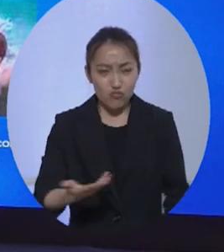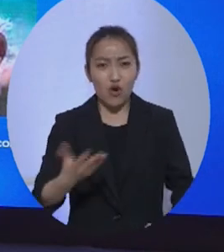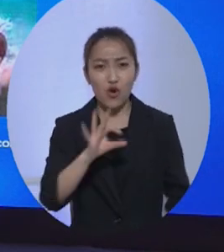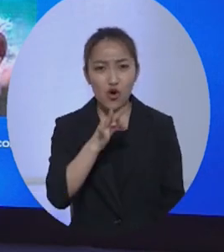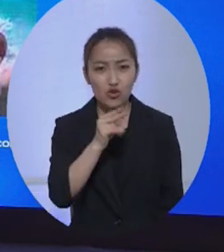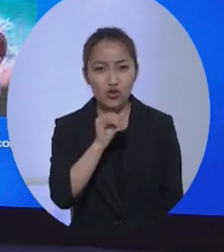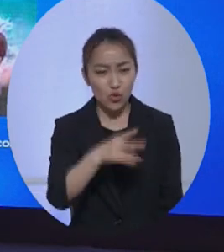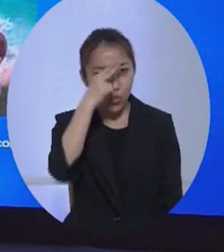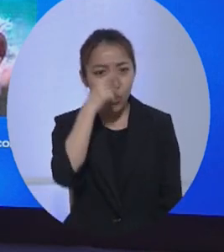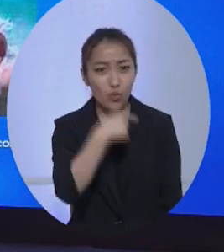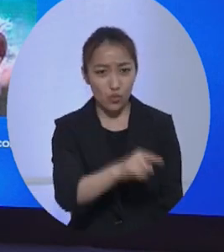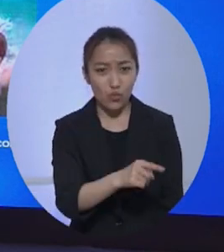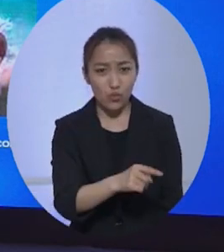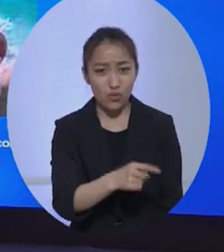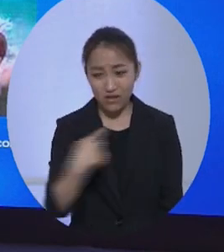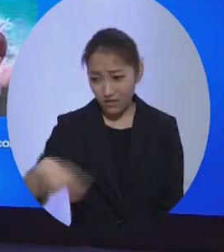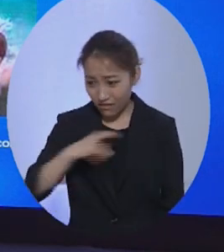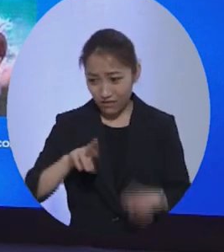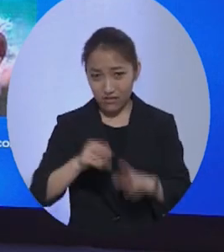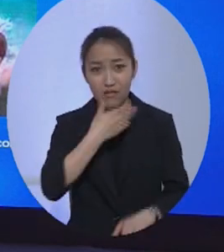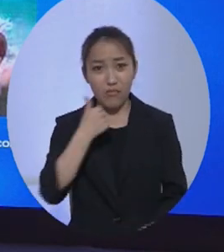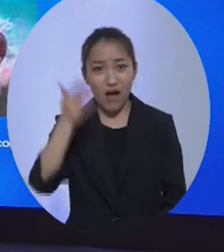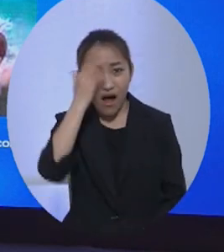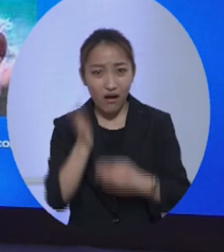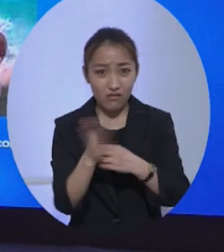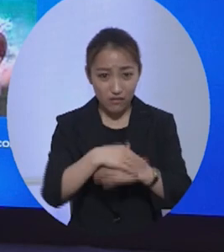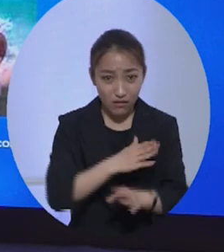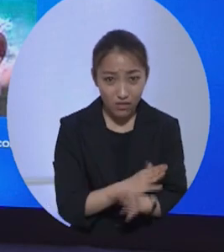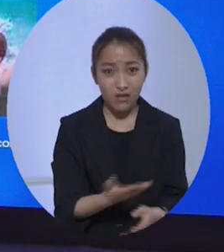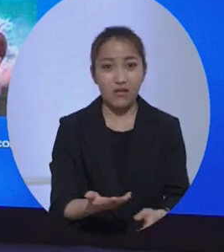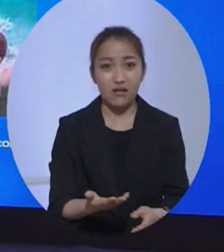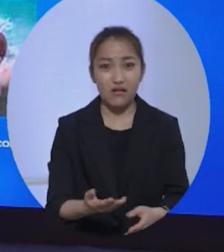ижилхэн шүү дээ бидэнтэй ялгаа юу байсан өнчин хүү аав нас орцсон.